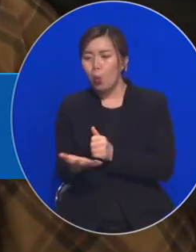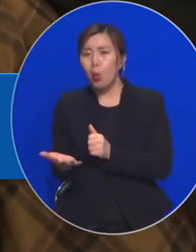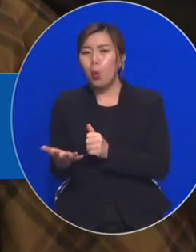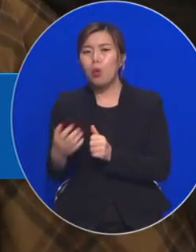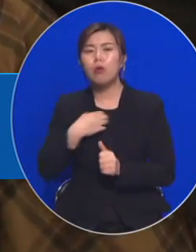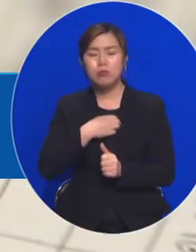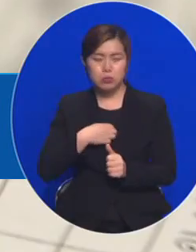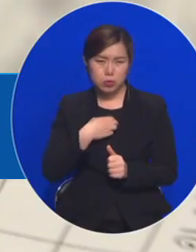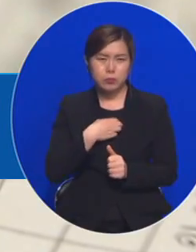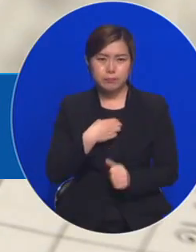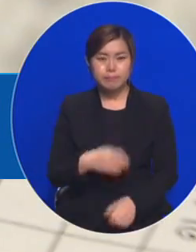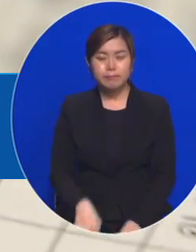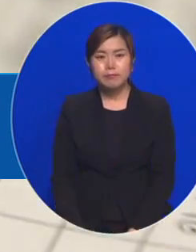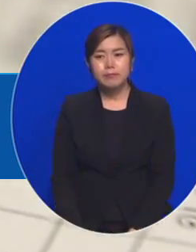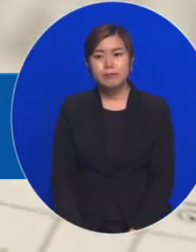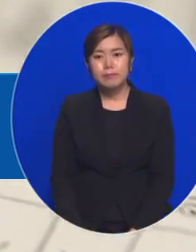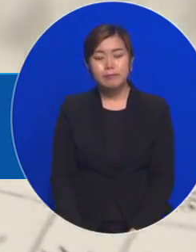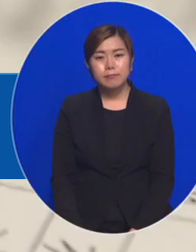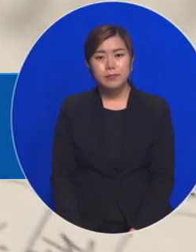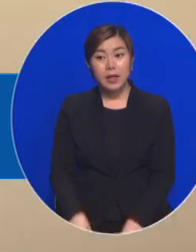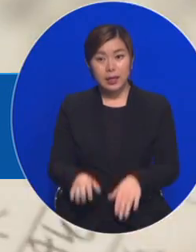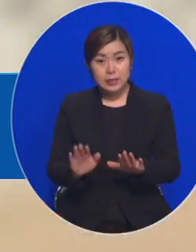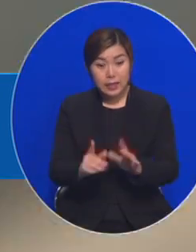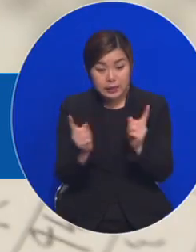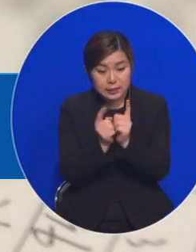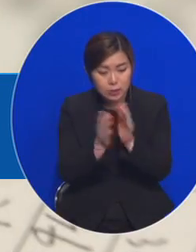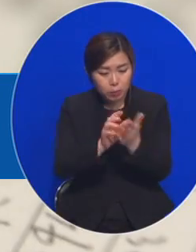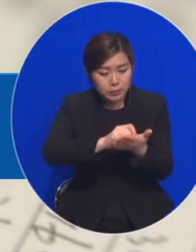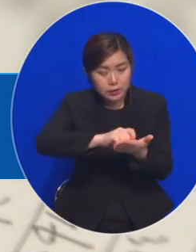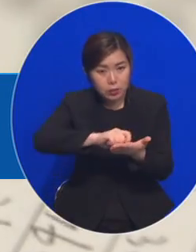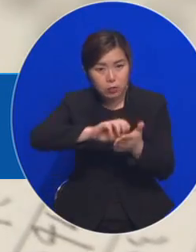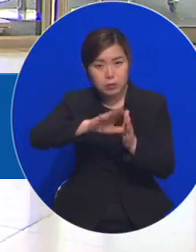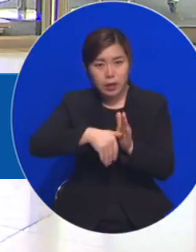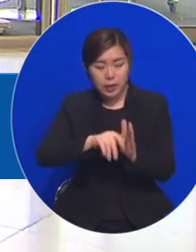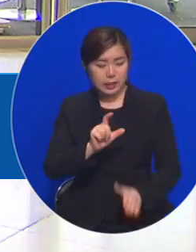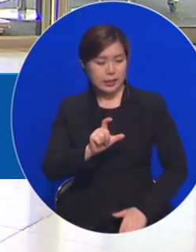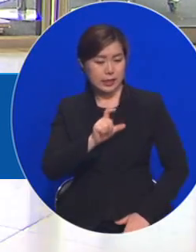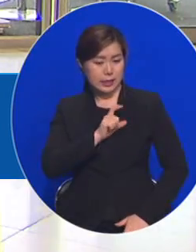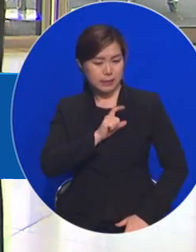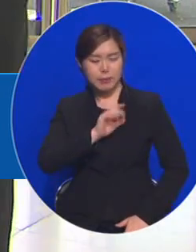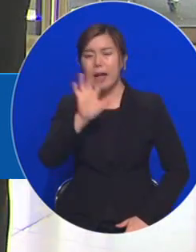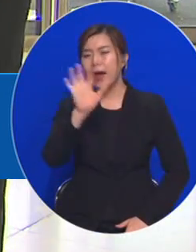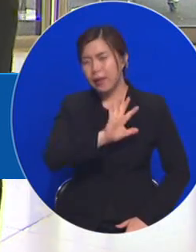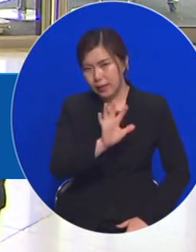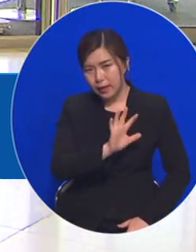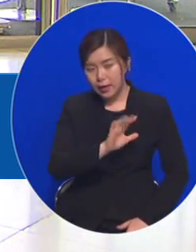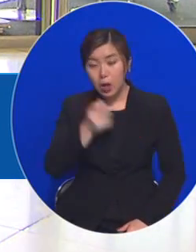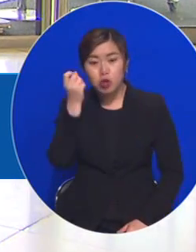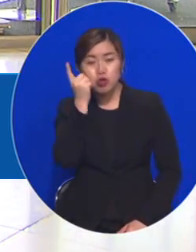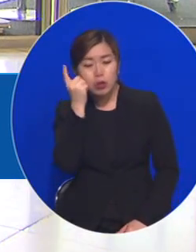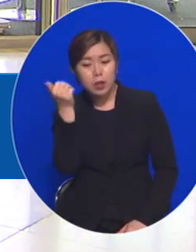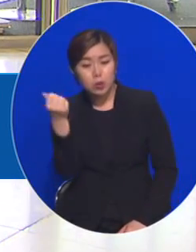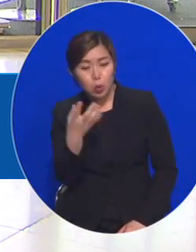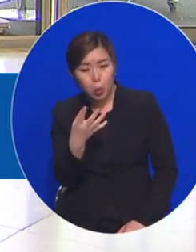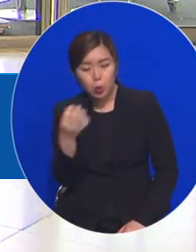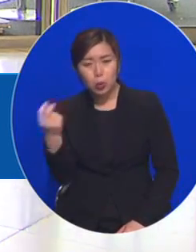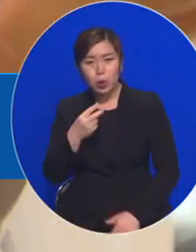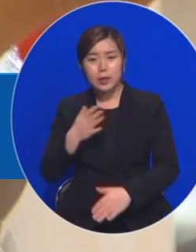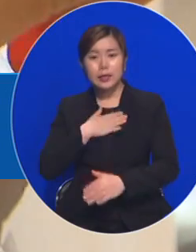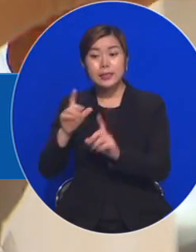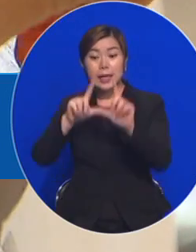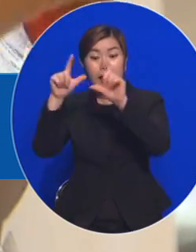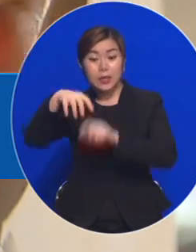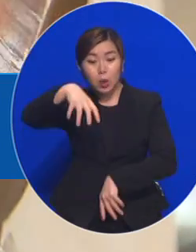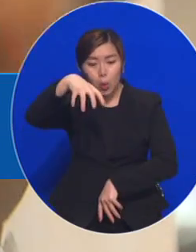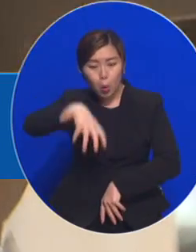있습니다. 앞으로는 직접 작성하는 출입명부는 이름을 제외한 휴대전화 번호와 거주 지역만 기재해